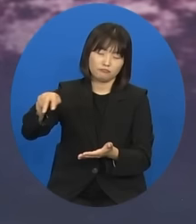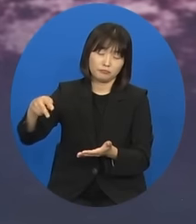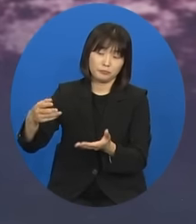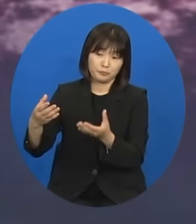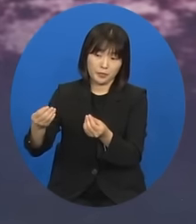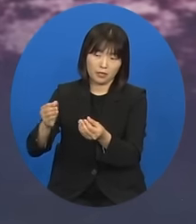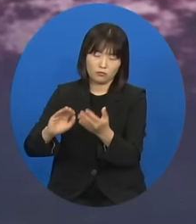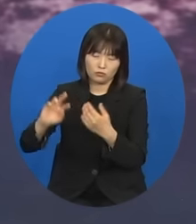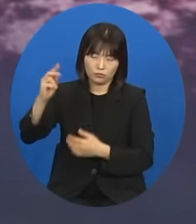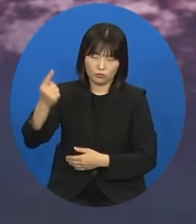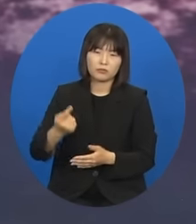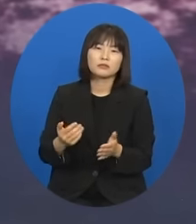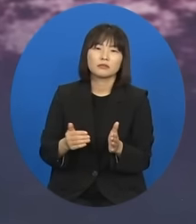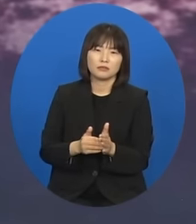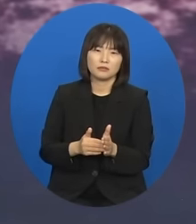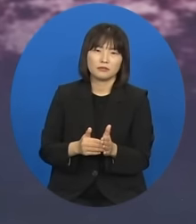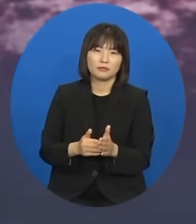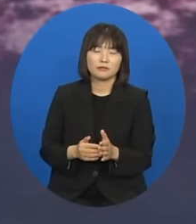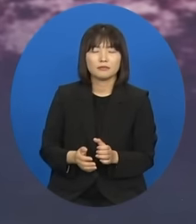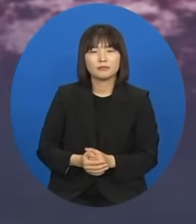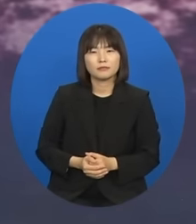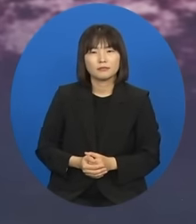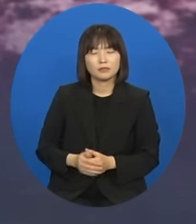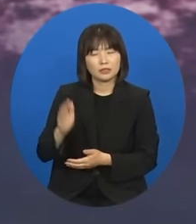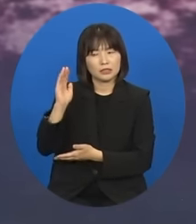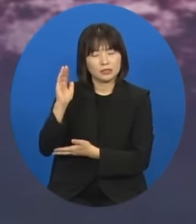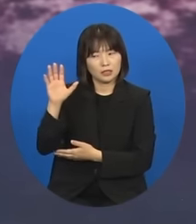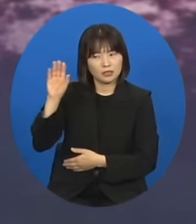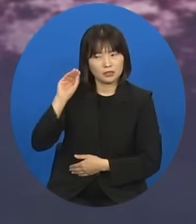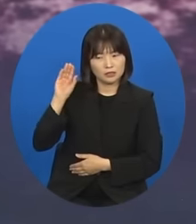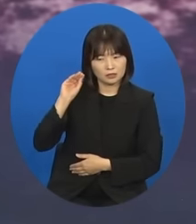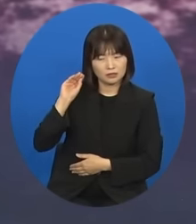된 거예요 저는 그 이야기를